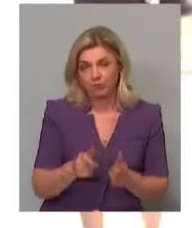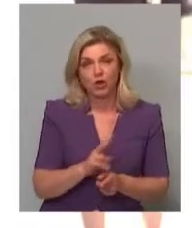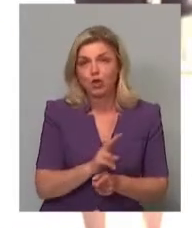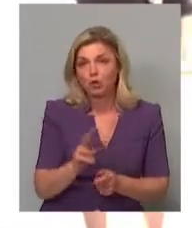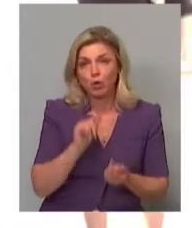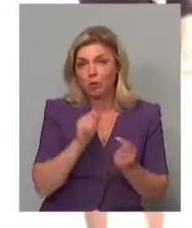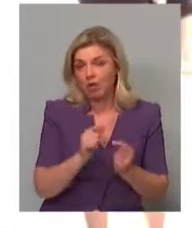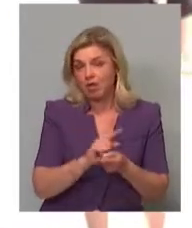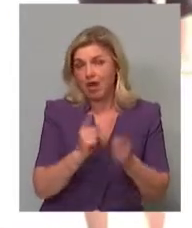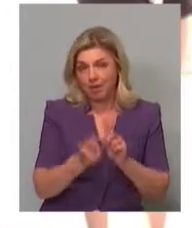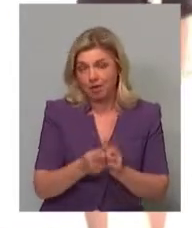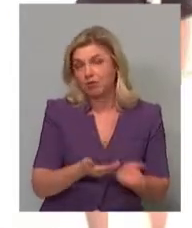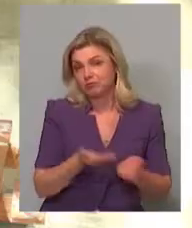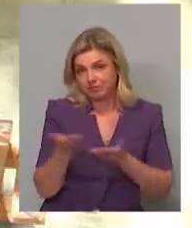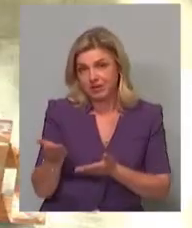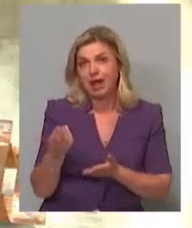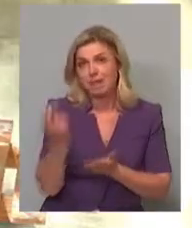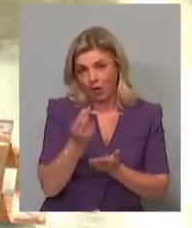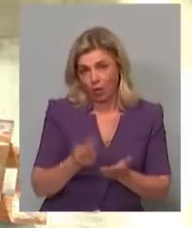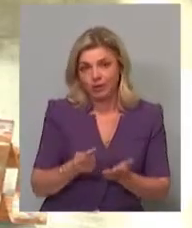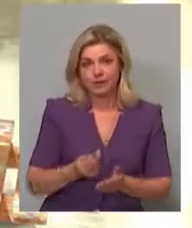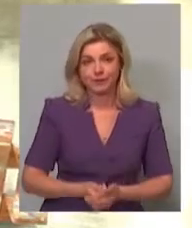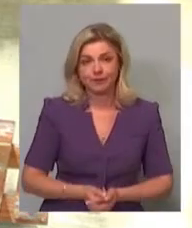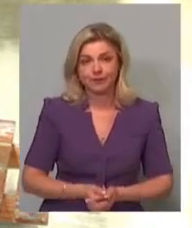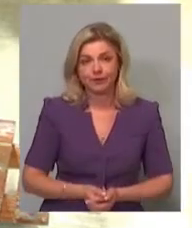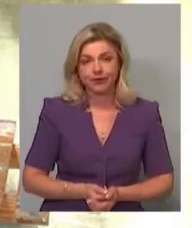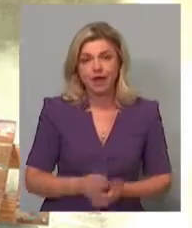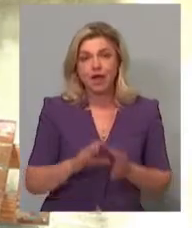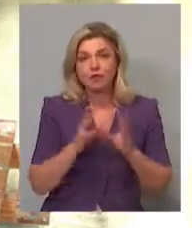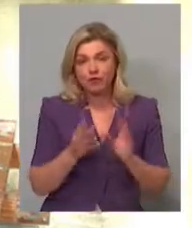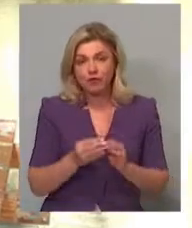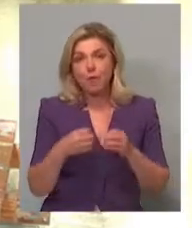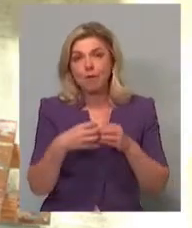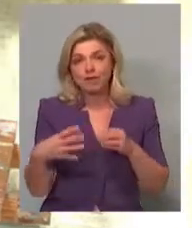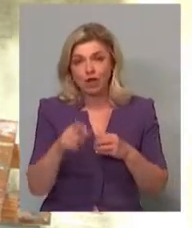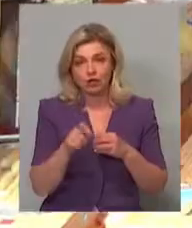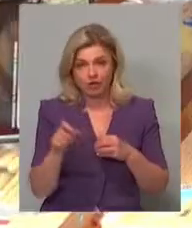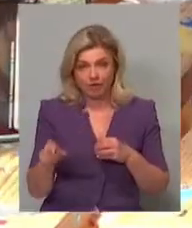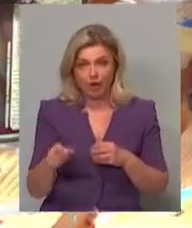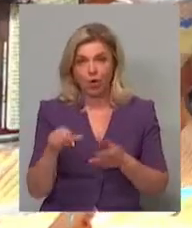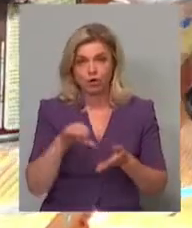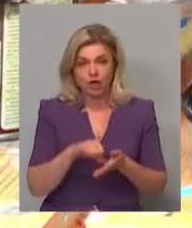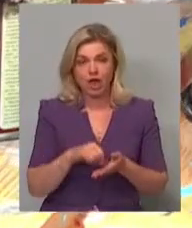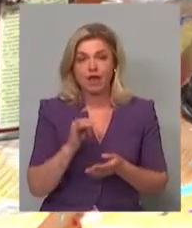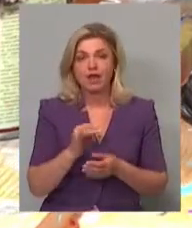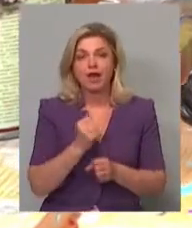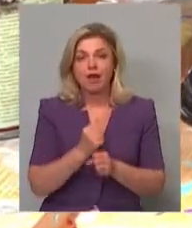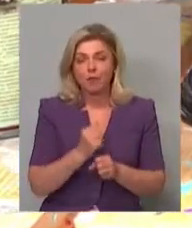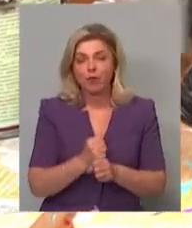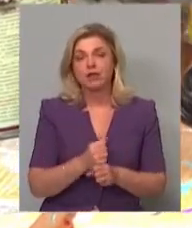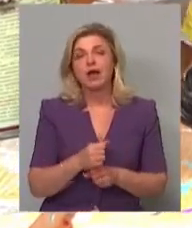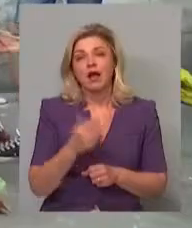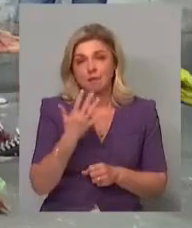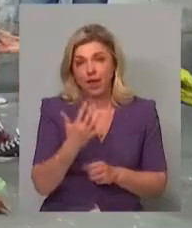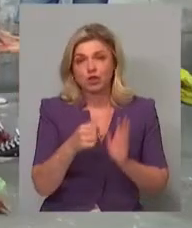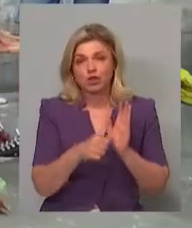Навпаки, малюйте, звісно, звісно. Всього у «Саус Гдєтто» 15 учасників, але над картиною працюють 5-6 підлітків протягом